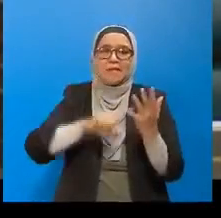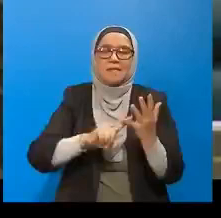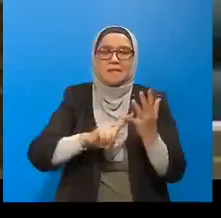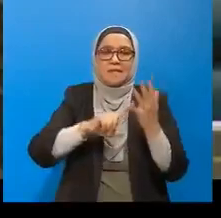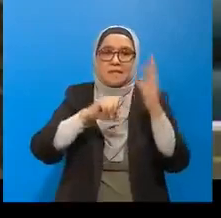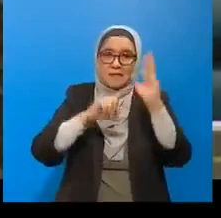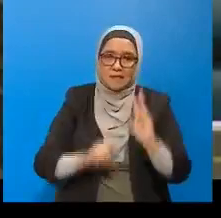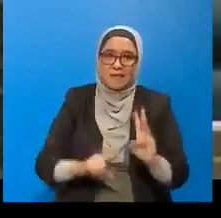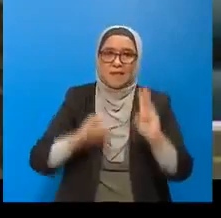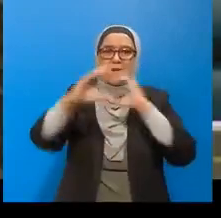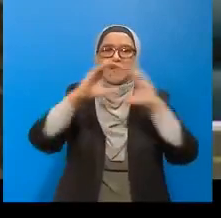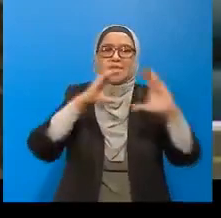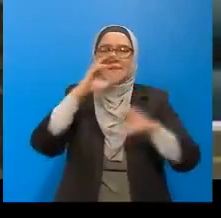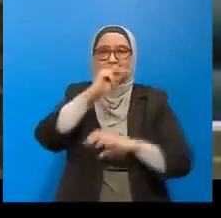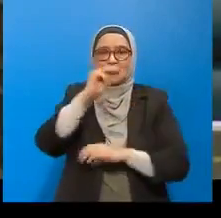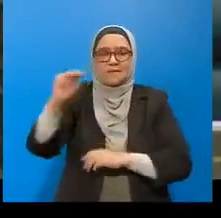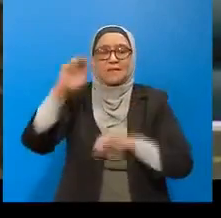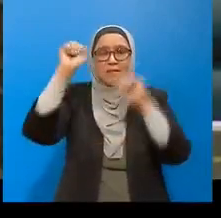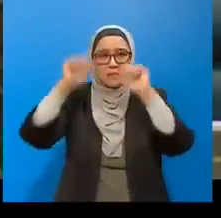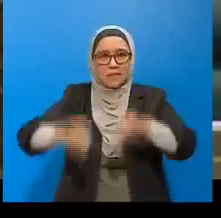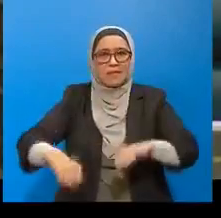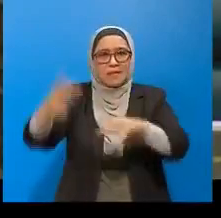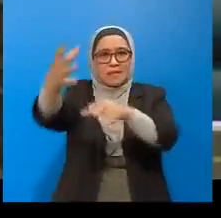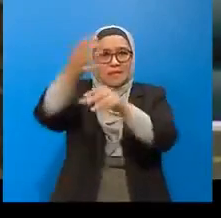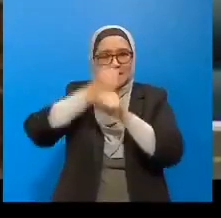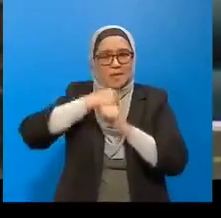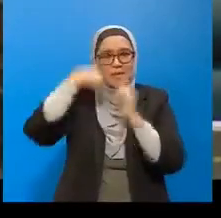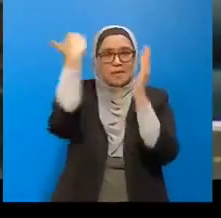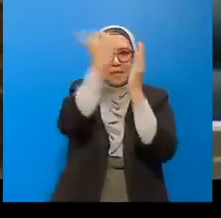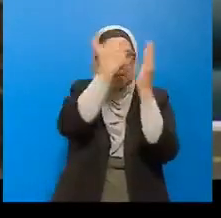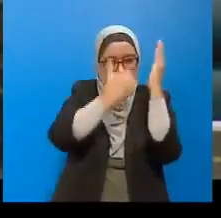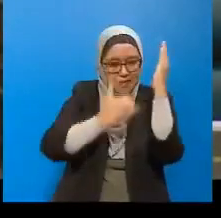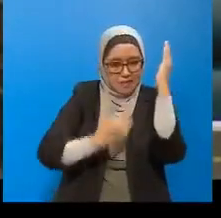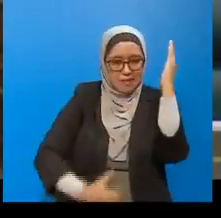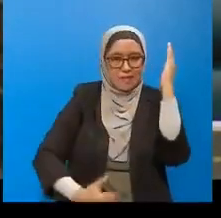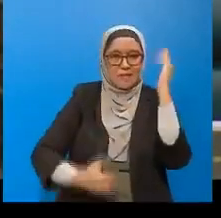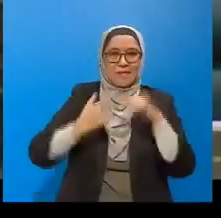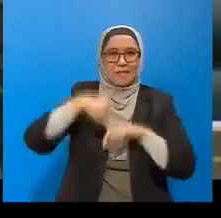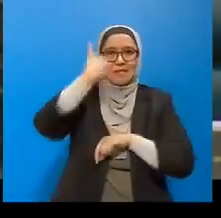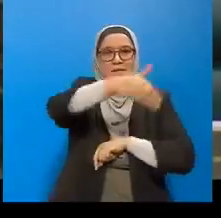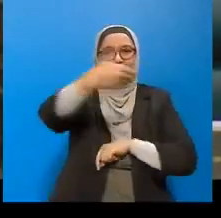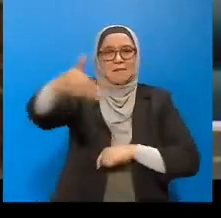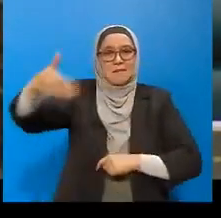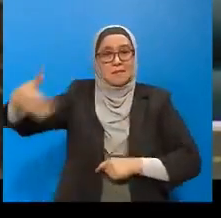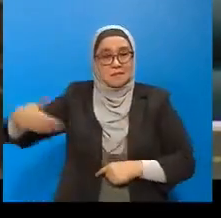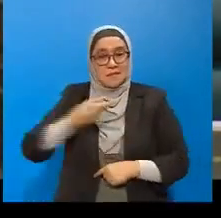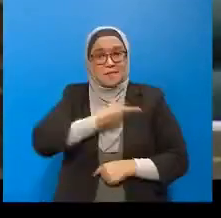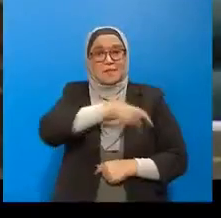kelestarian jangka masa panjang dengan menekankan elemen alam sekitar, sosial dan tadbir urus.